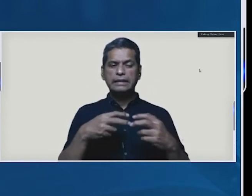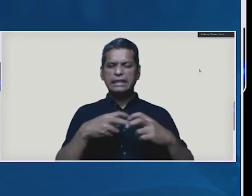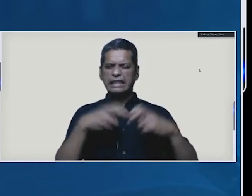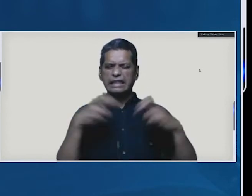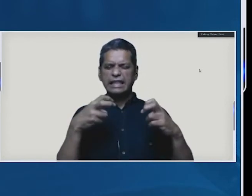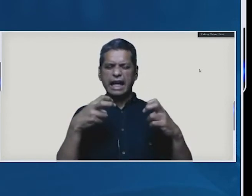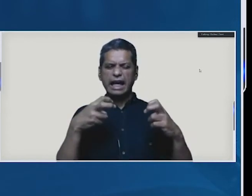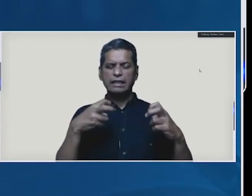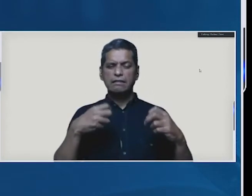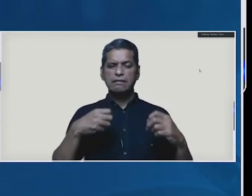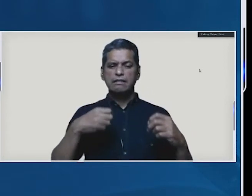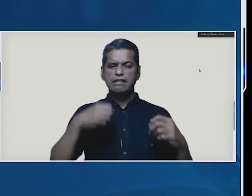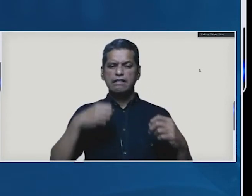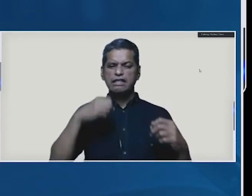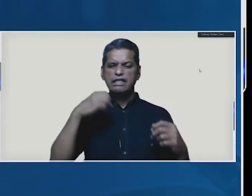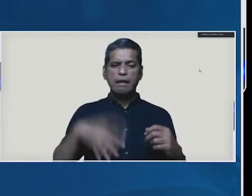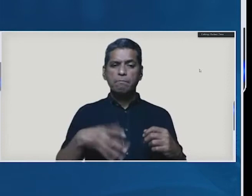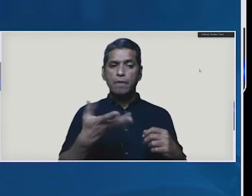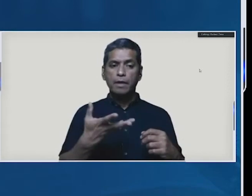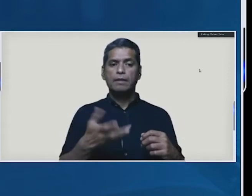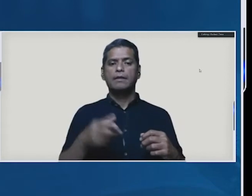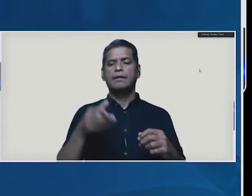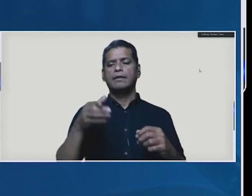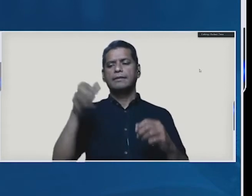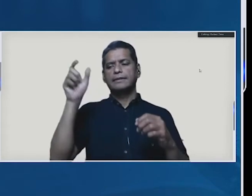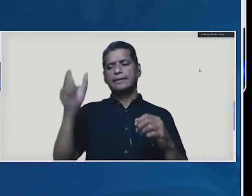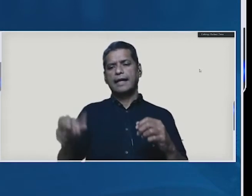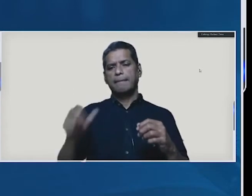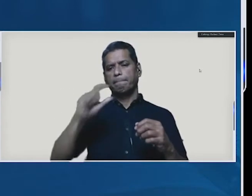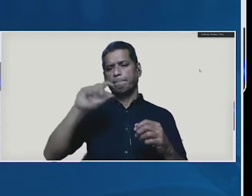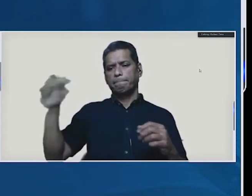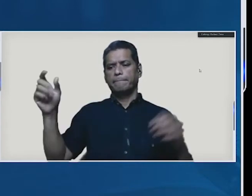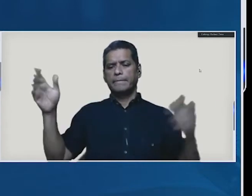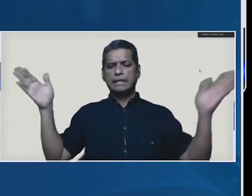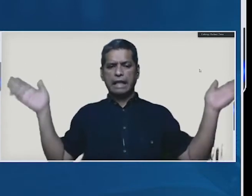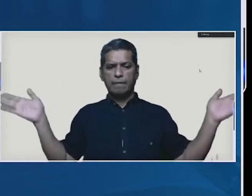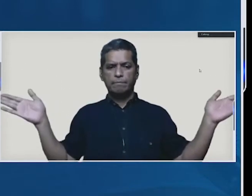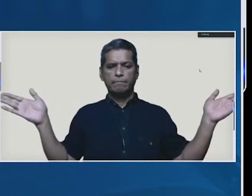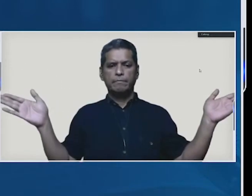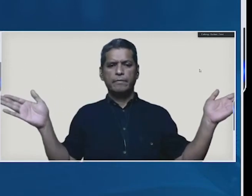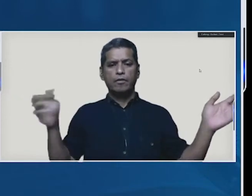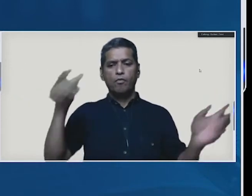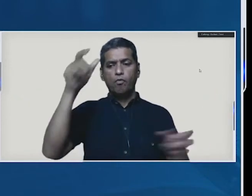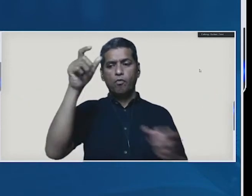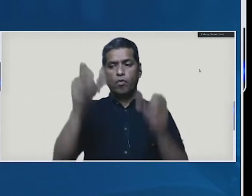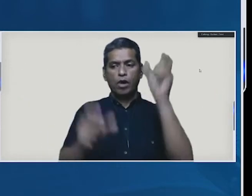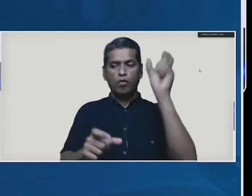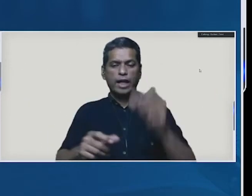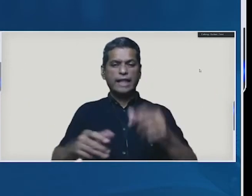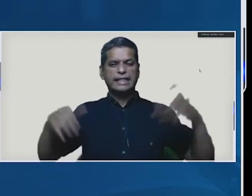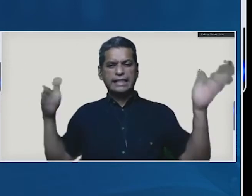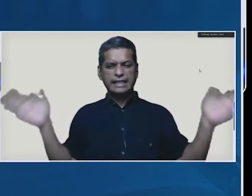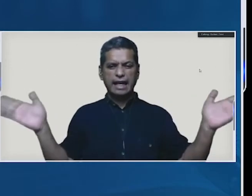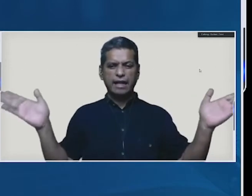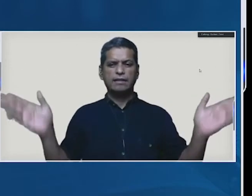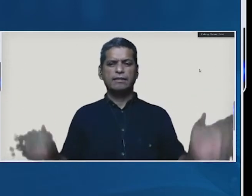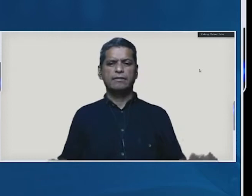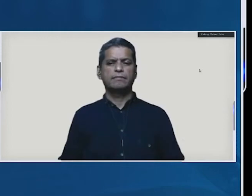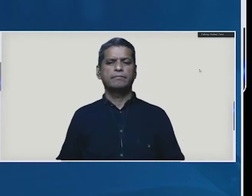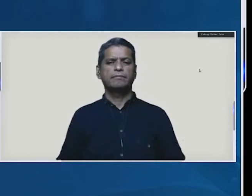tidak disukai oleh Rhoma disalibkan dan itu adalah satu secara